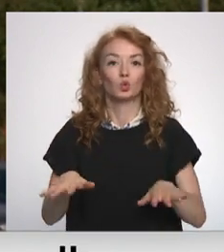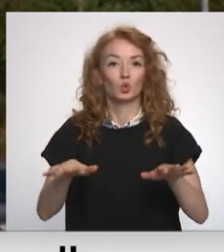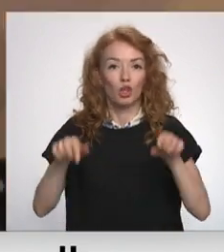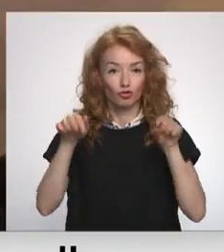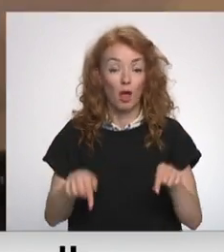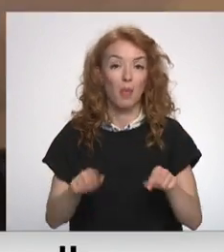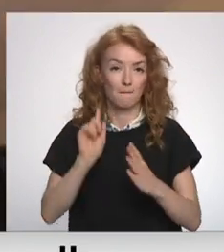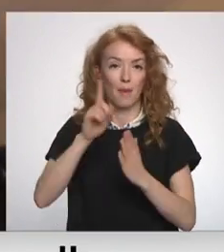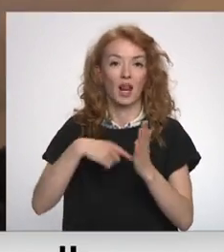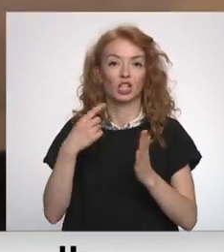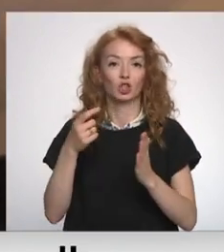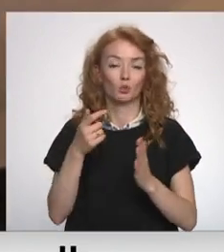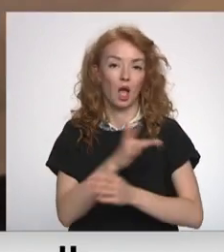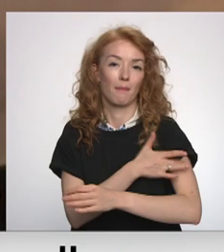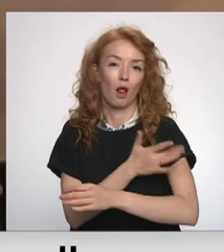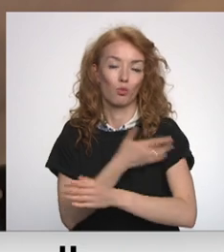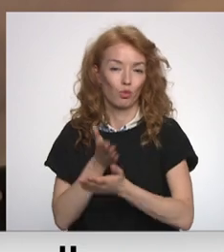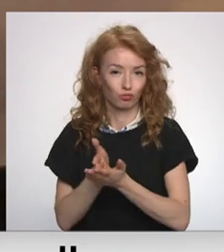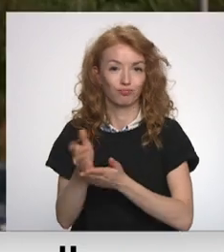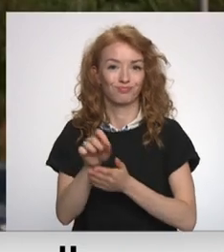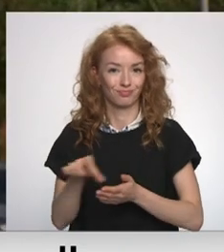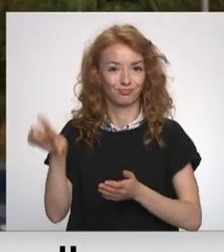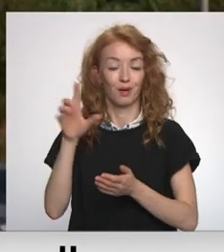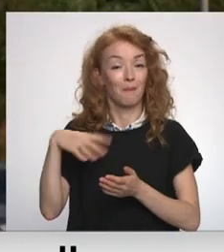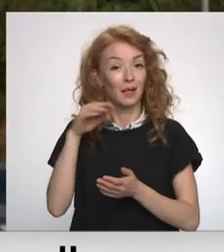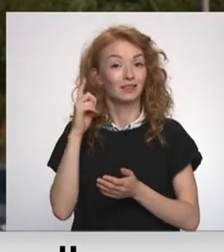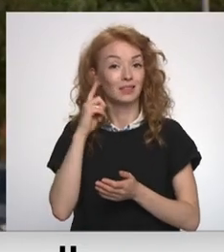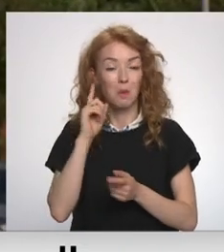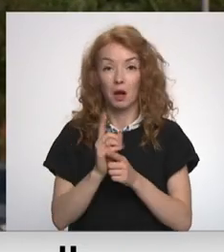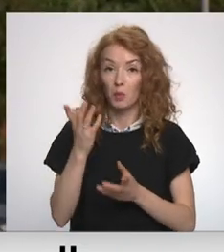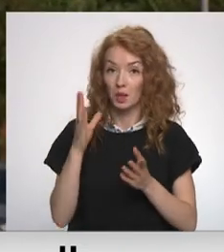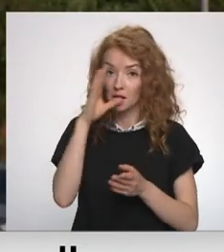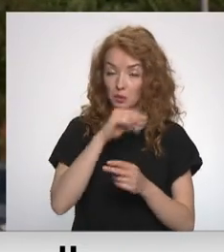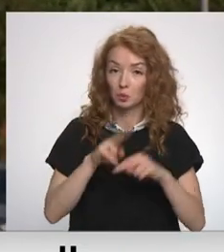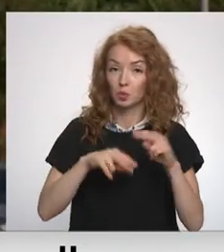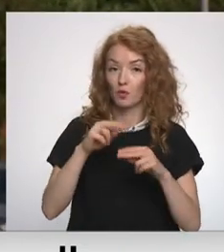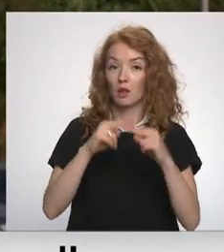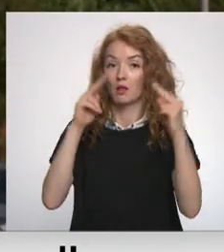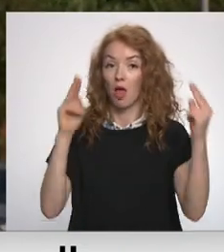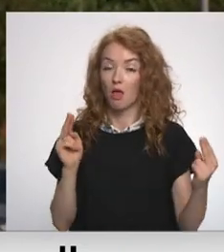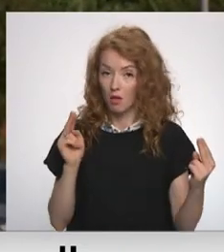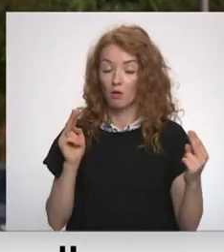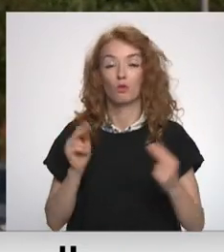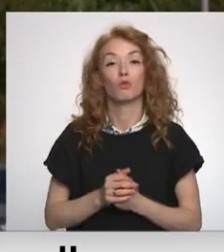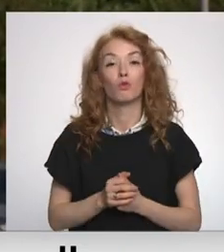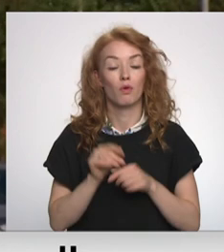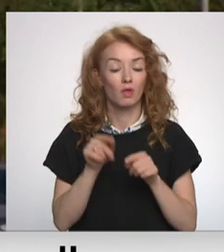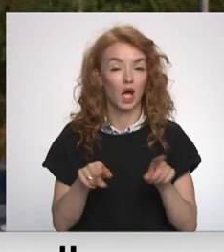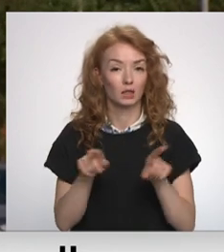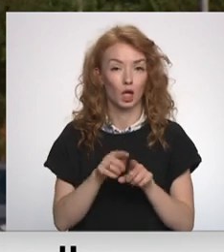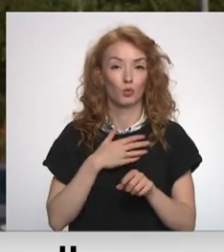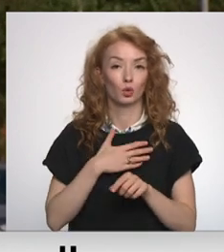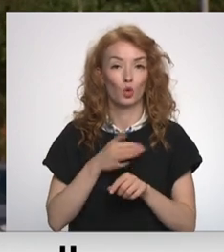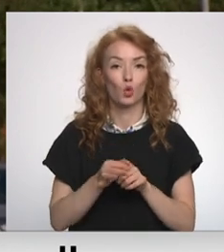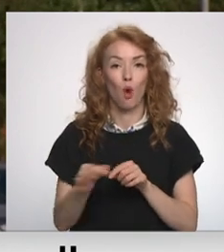pieprasījums apkalpojošā sfērā. Esam dzirdējuši par iespējamo tiltu būvniecību no Klīdziņas uz Jaunjelgavu, kas arī mūsu novada